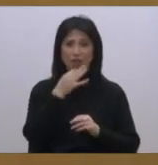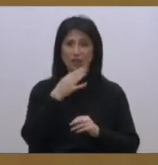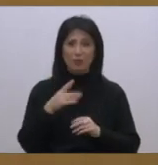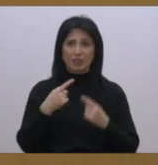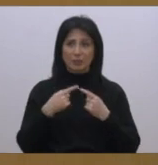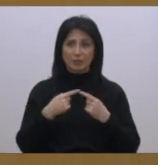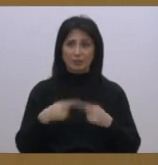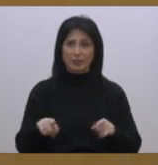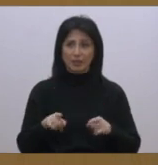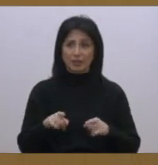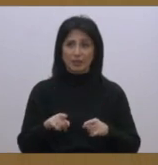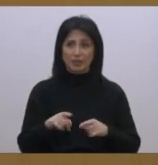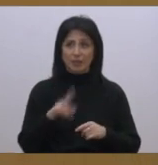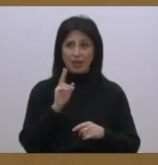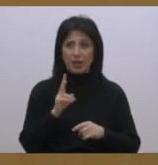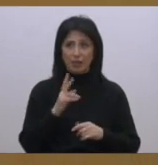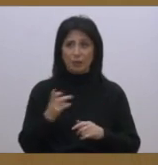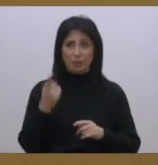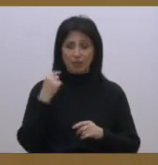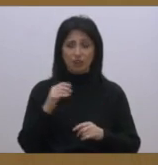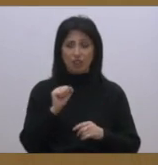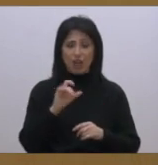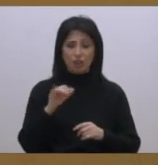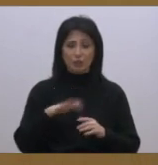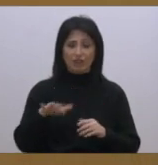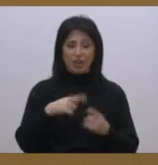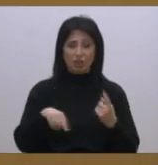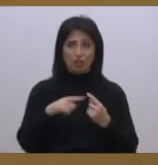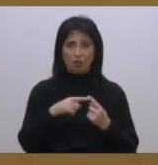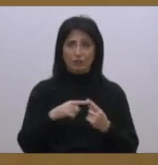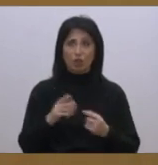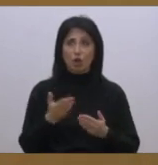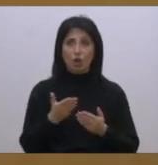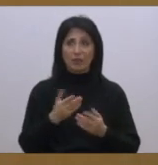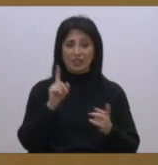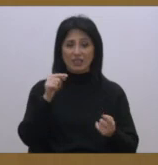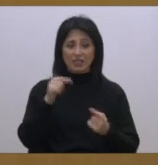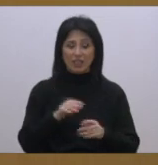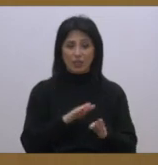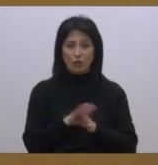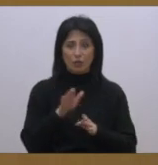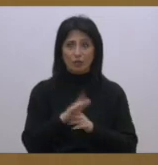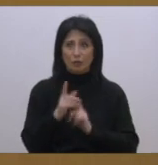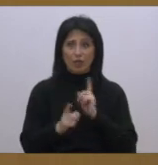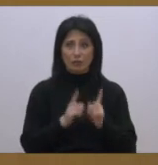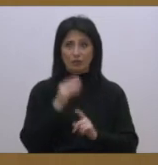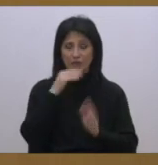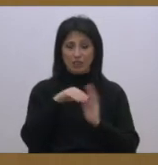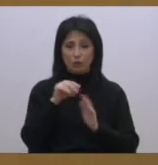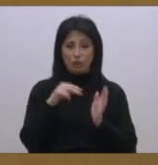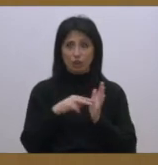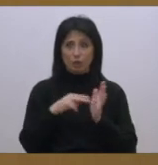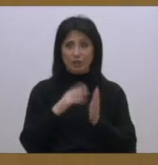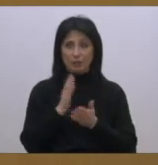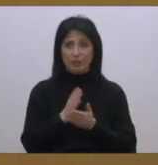სხვა კანდიდატ თუ მაშინ ასოცირების ქვეყანას შორის, რომელიც სათანადოდ ასრულებს რეფორმებს და საუკეთესო